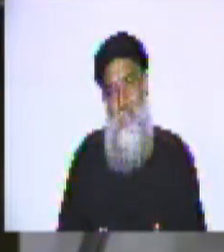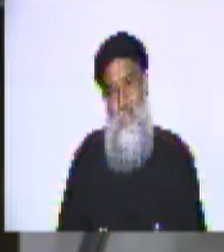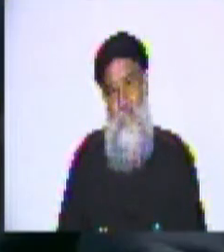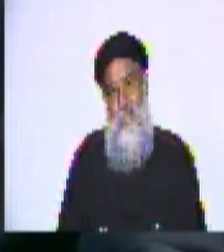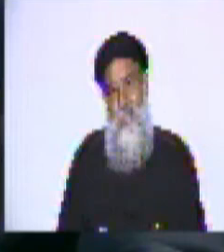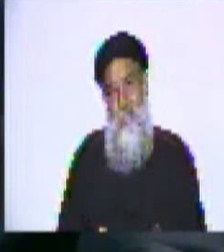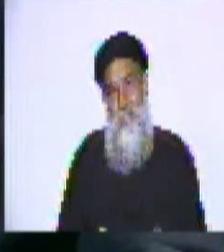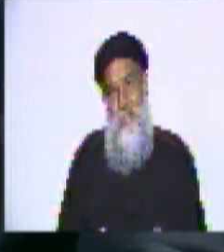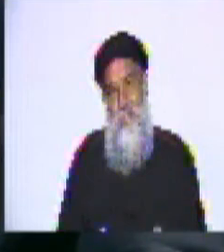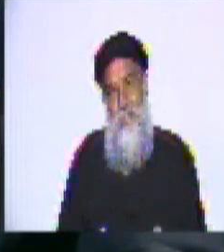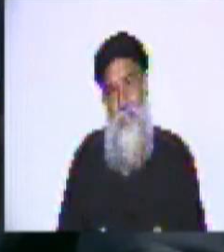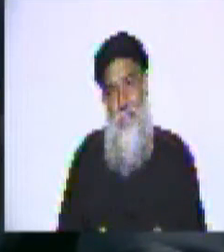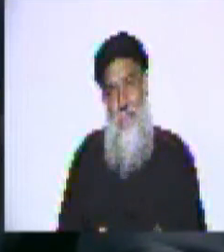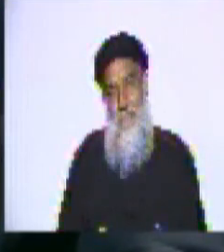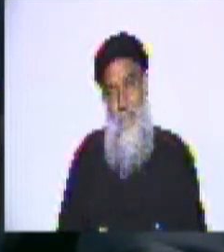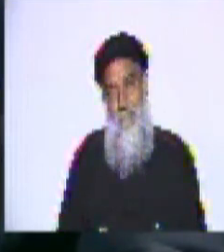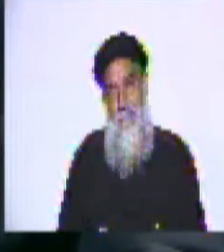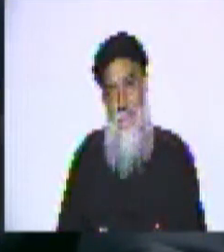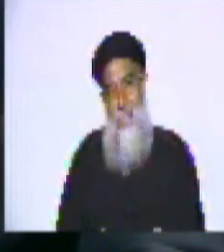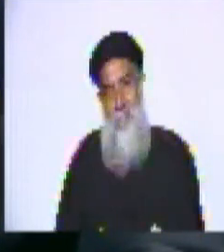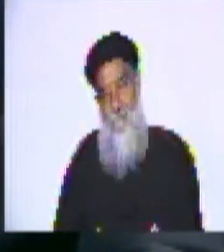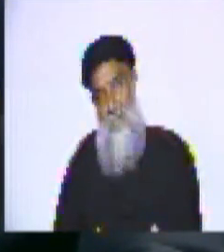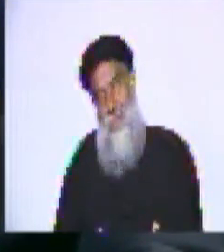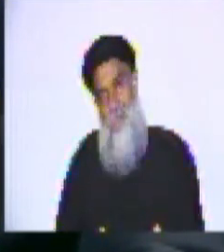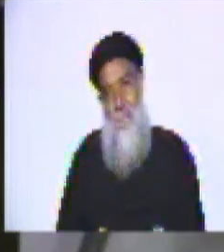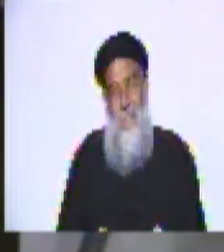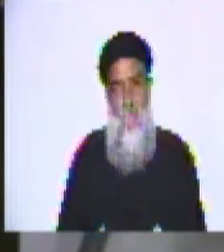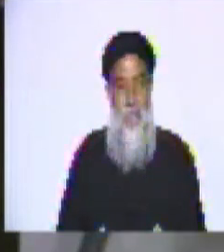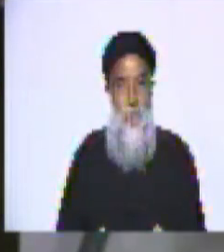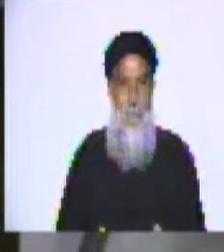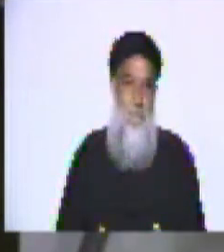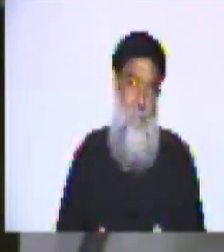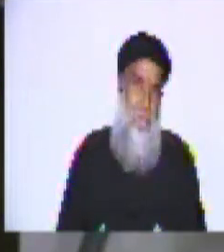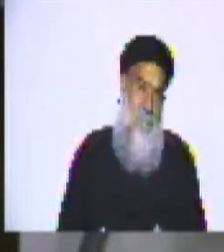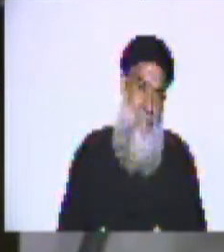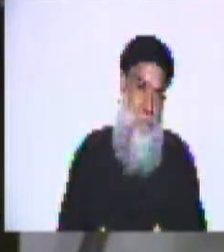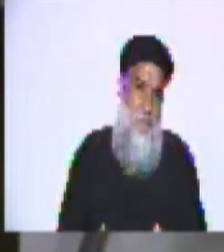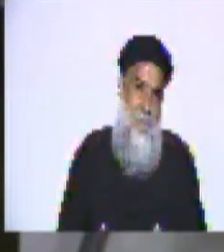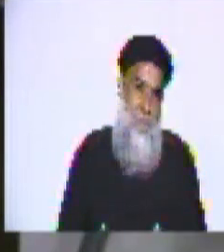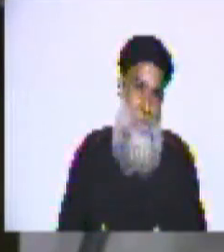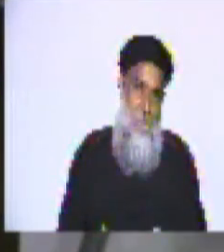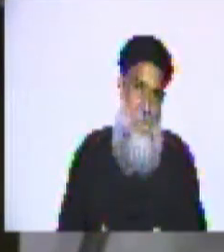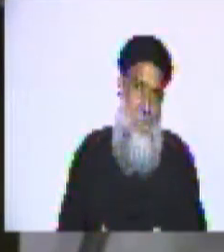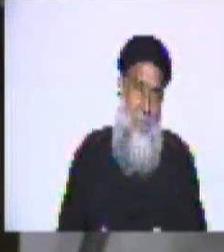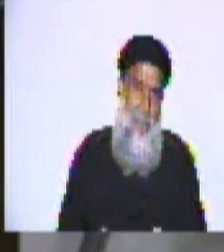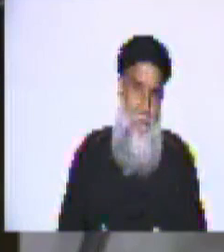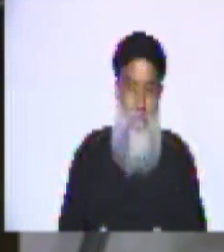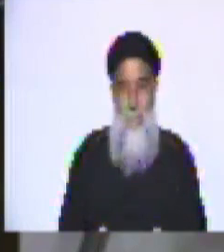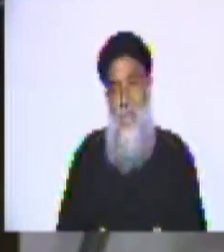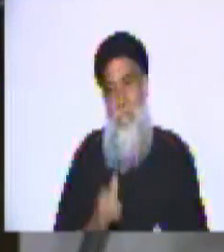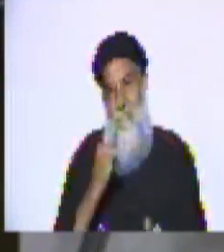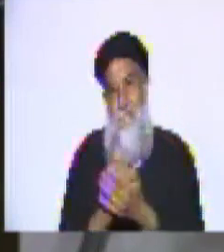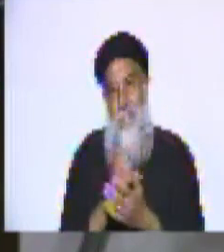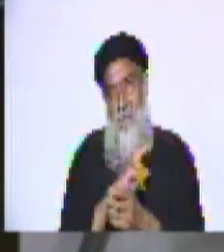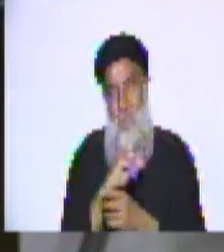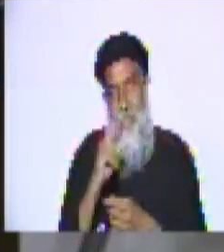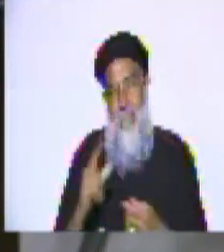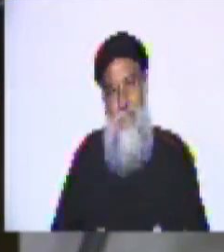فده شيء خاص بالمعهد. طبعا شيء خاص بمعهد معين، احنا مش مسؤولين